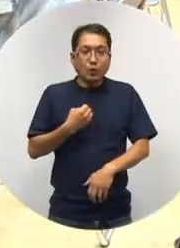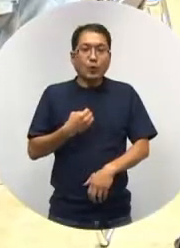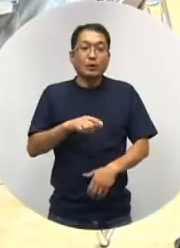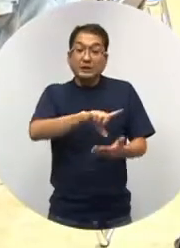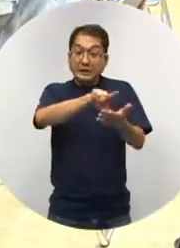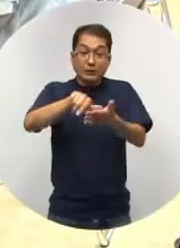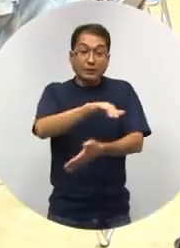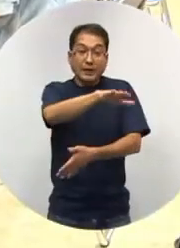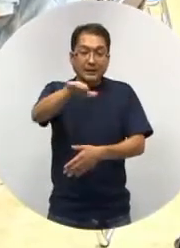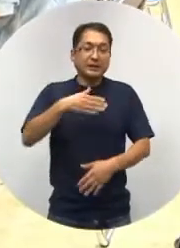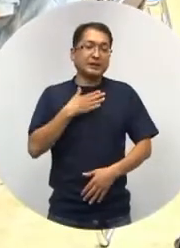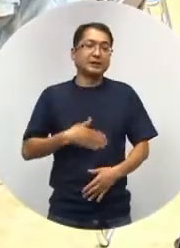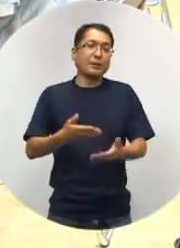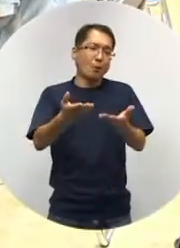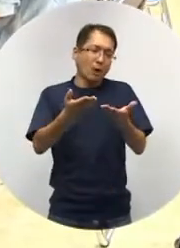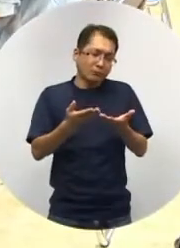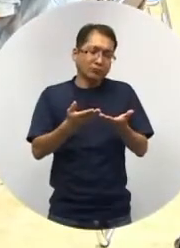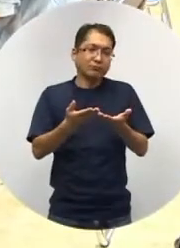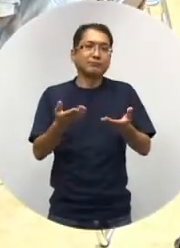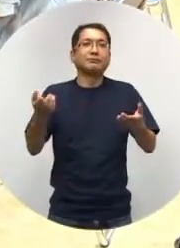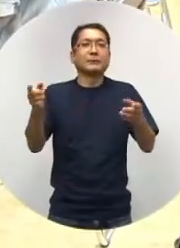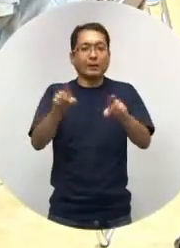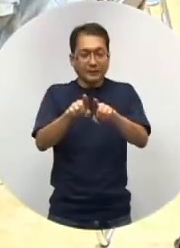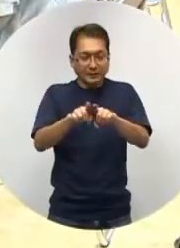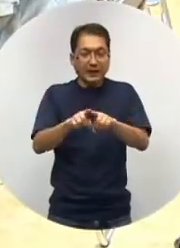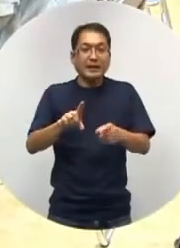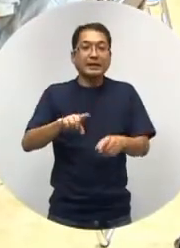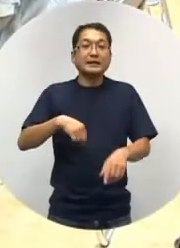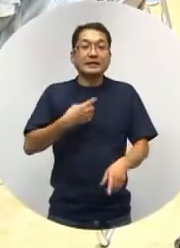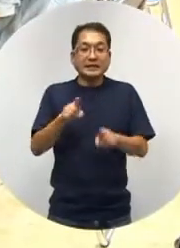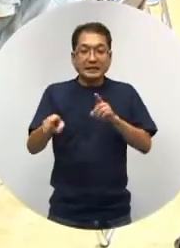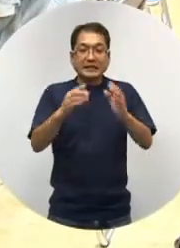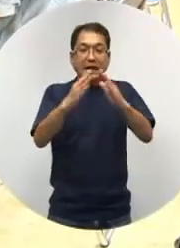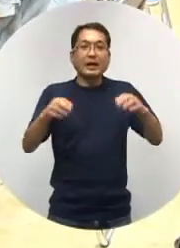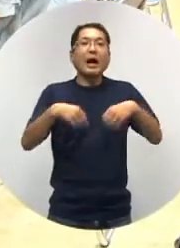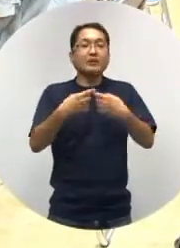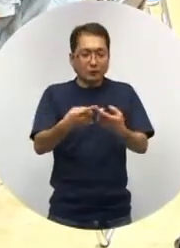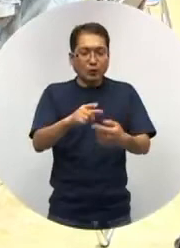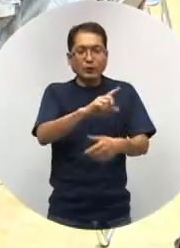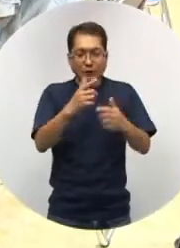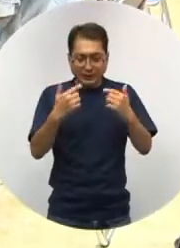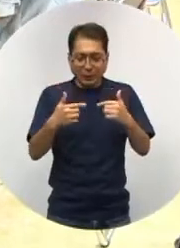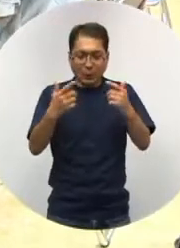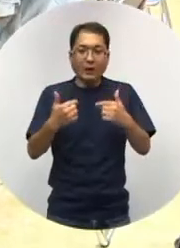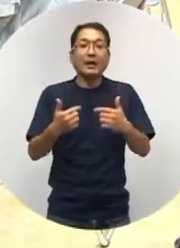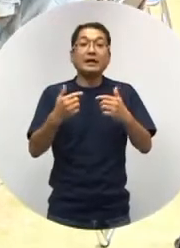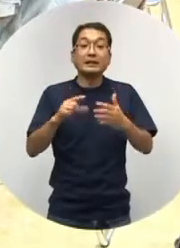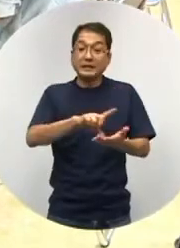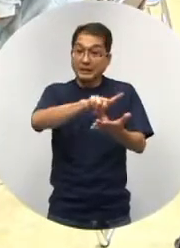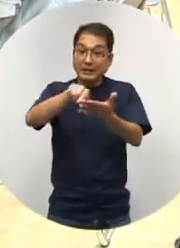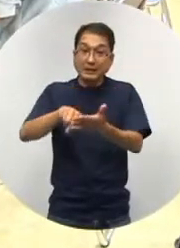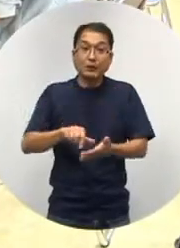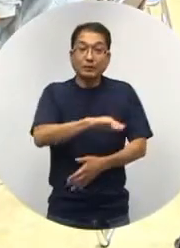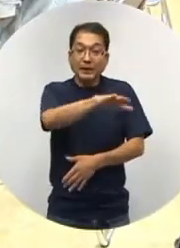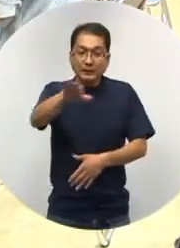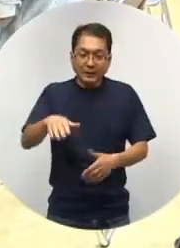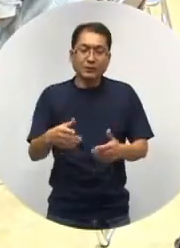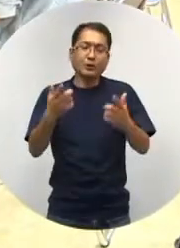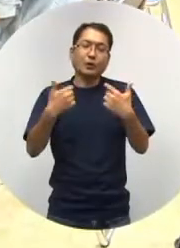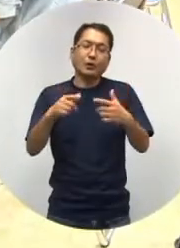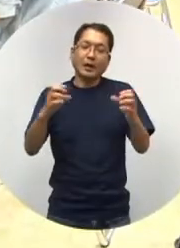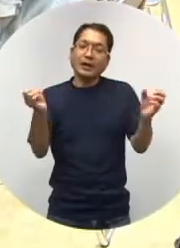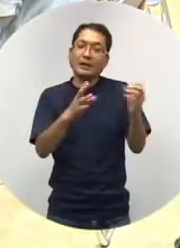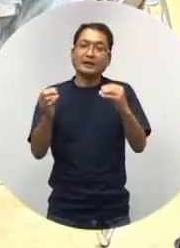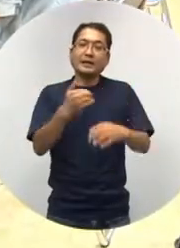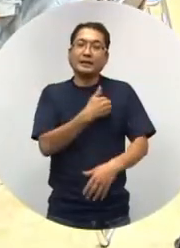さんに知ってもらうとともに自治会に加入するなど日頃から地域の皆さんと気軽に話ができる関係